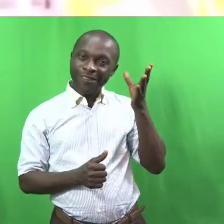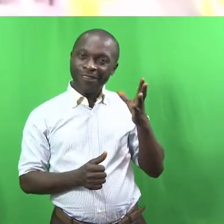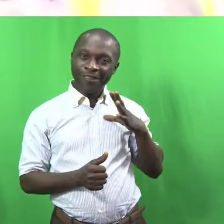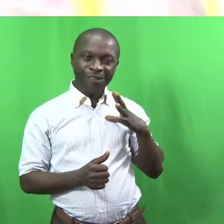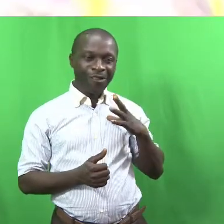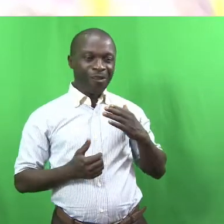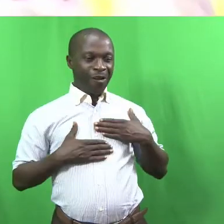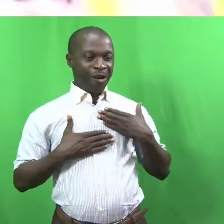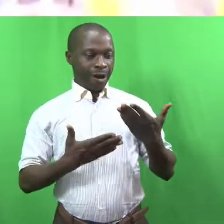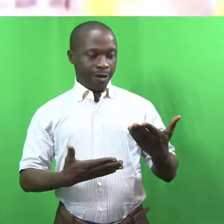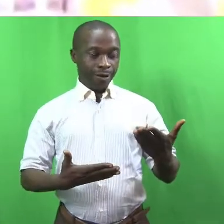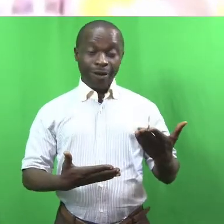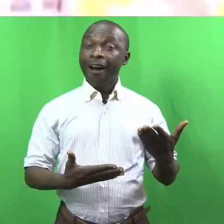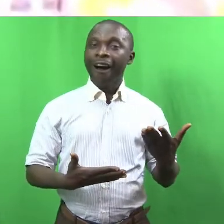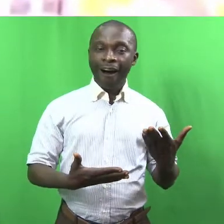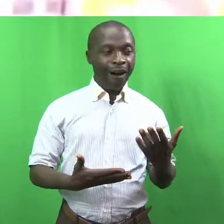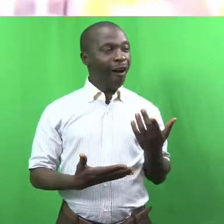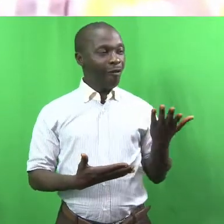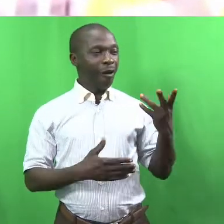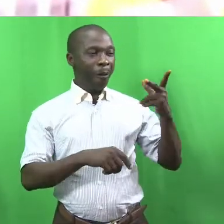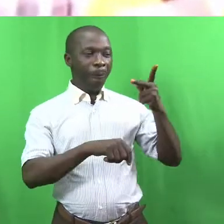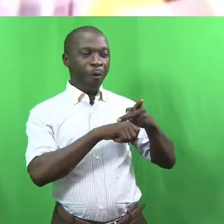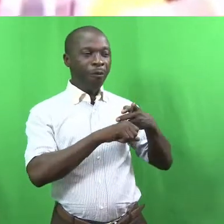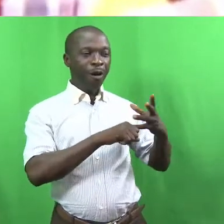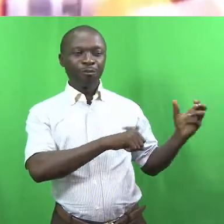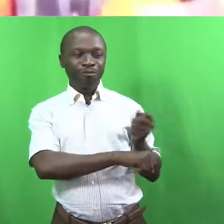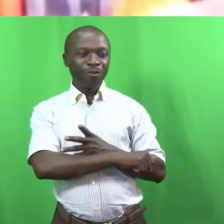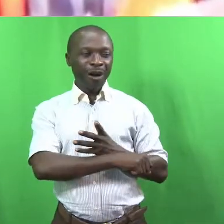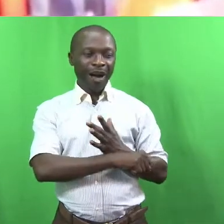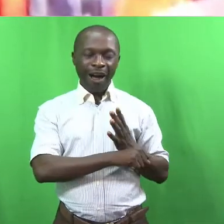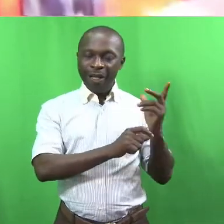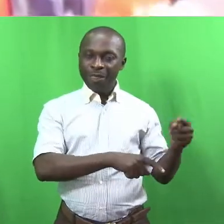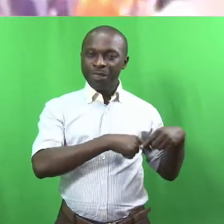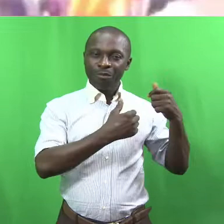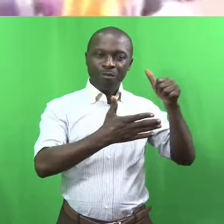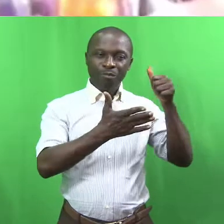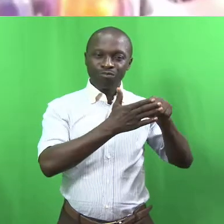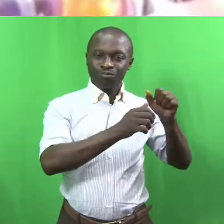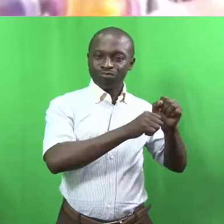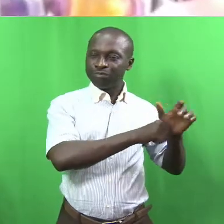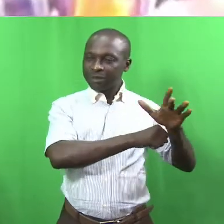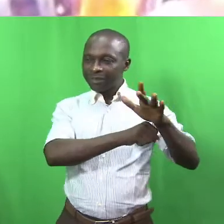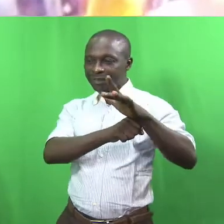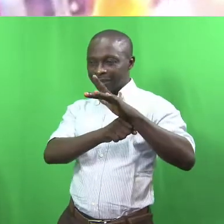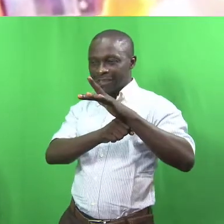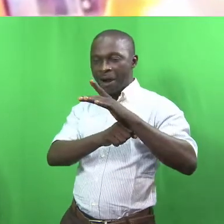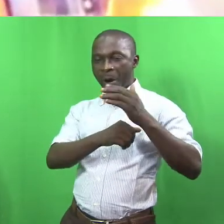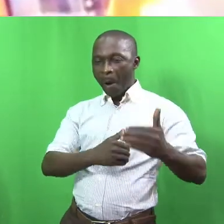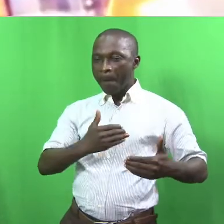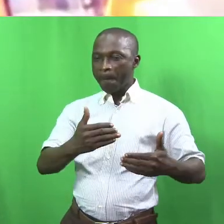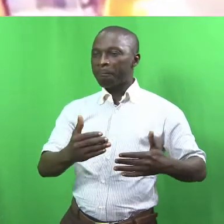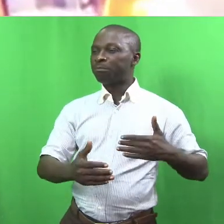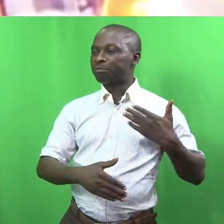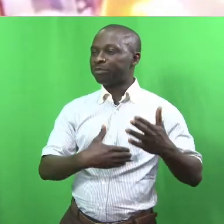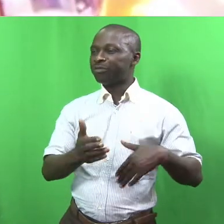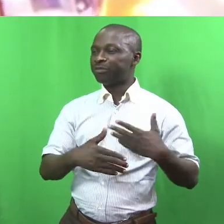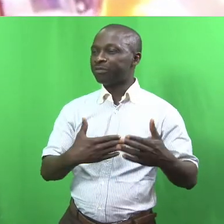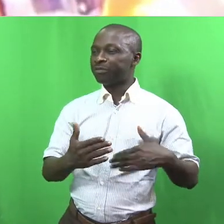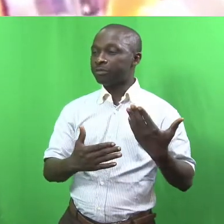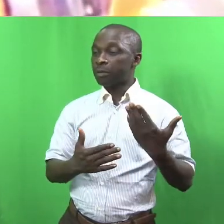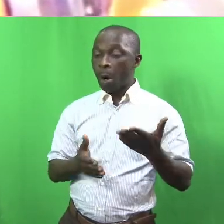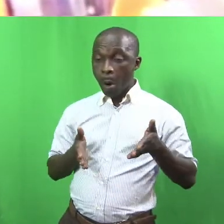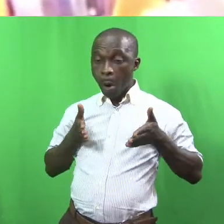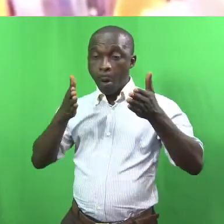a permis que dans les grands travaux, dans les grandes réalisations, que cette avenue, l'avenue Chantal Biya, qui est une dame de grand